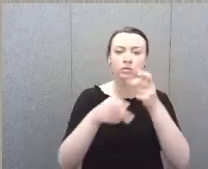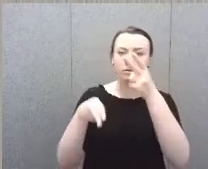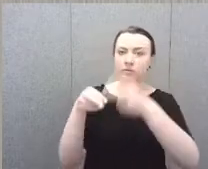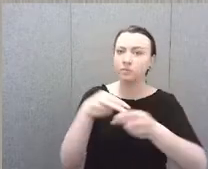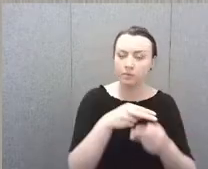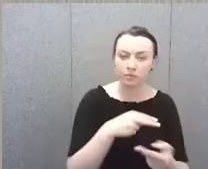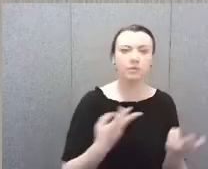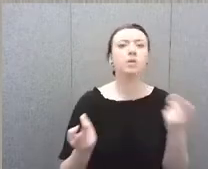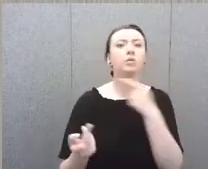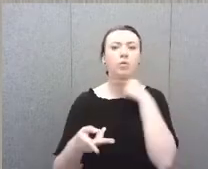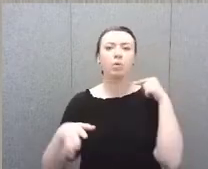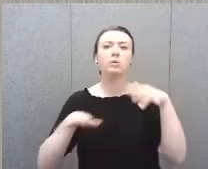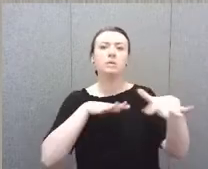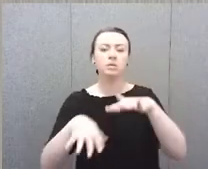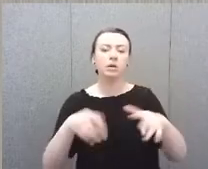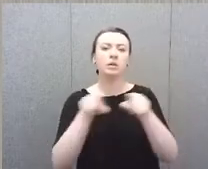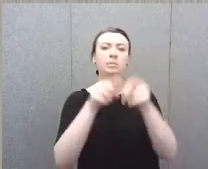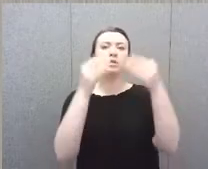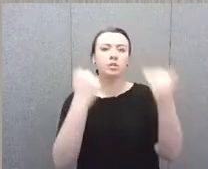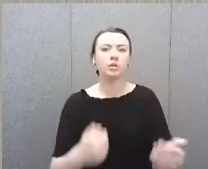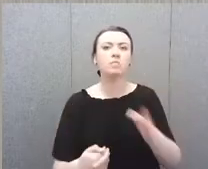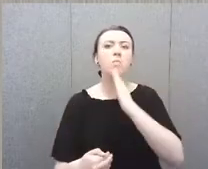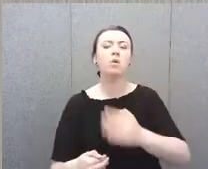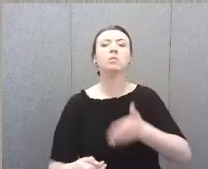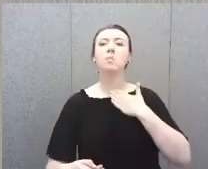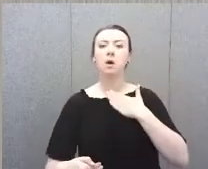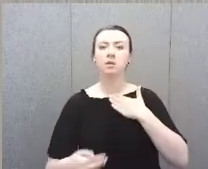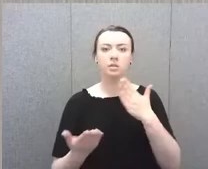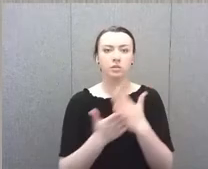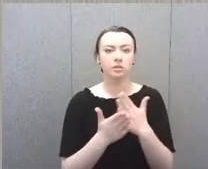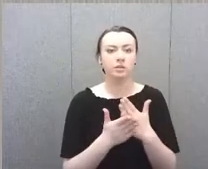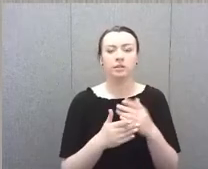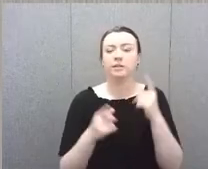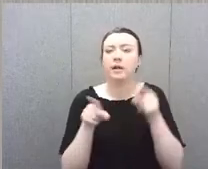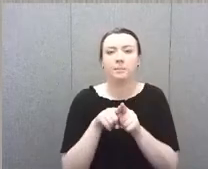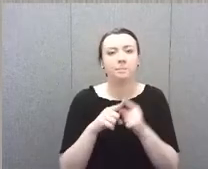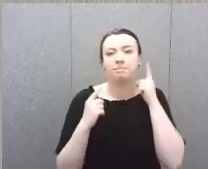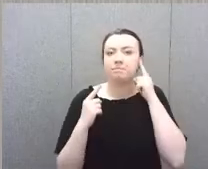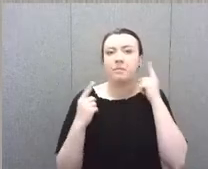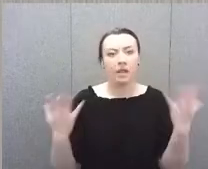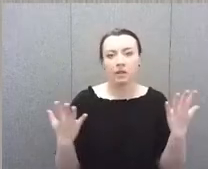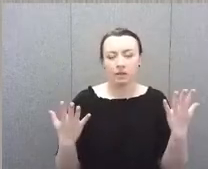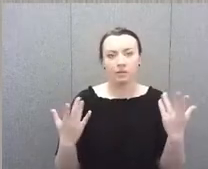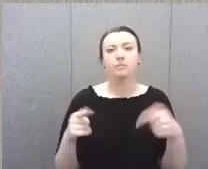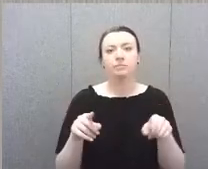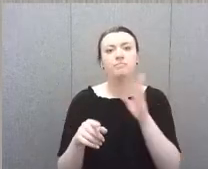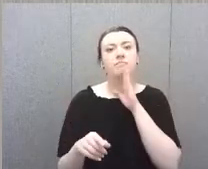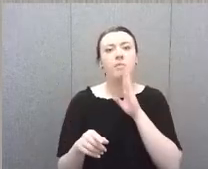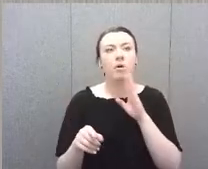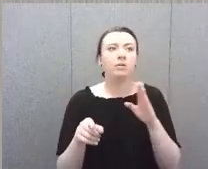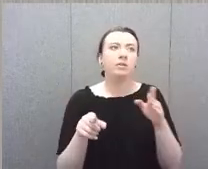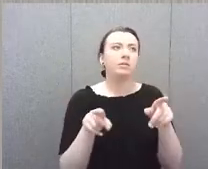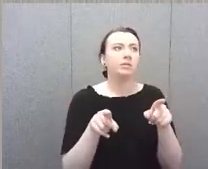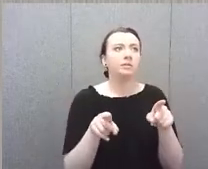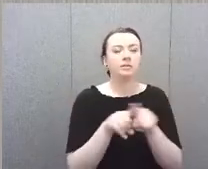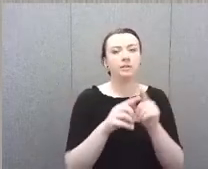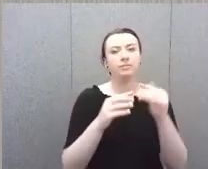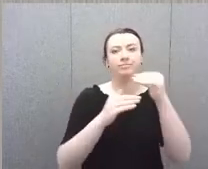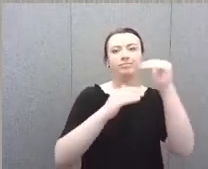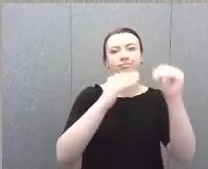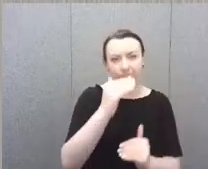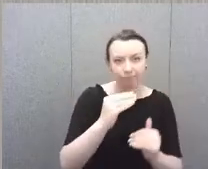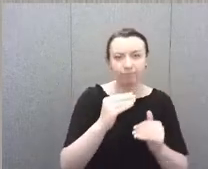решению конфликтов, во многих случаях, также и сегодня, голос женщин не слышим. Это все еще мир